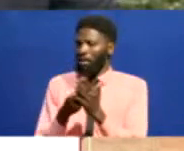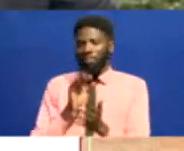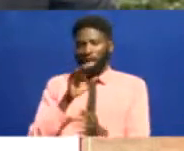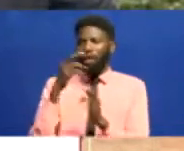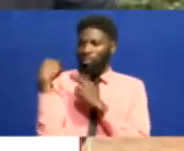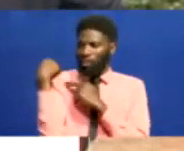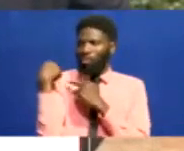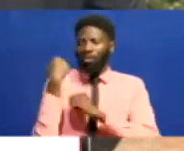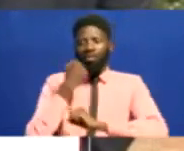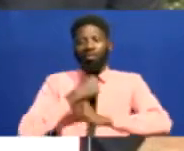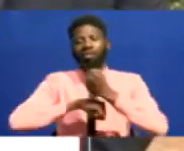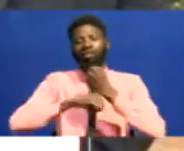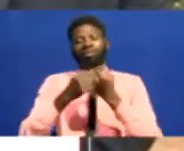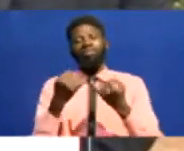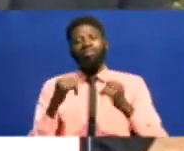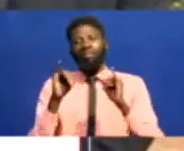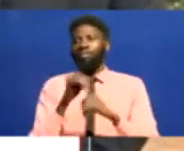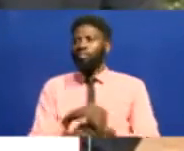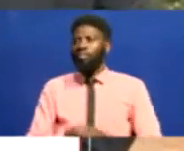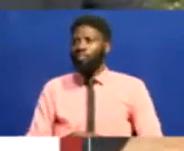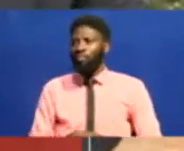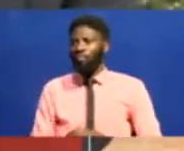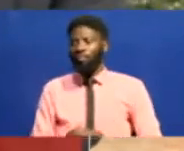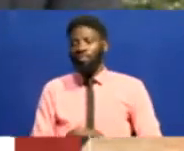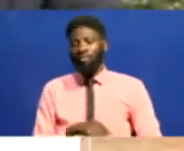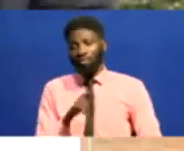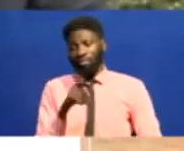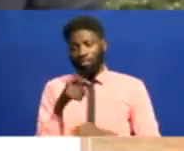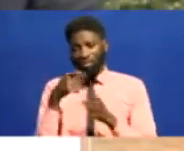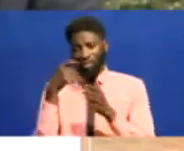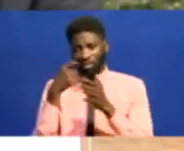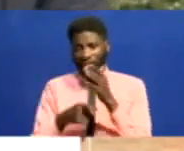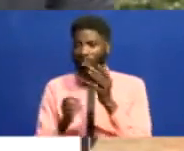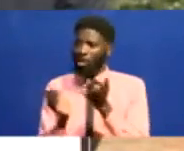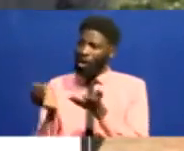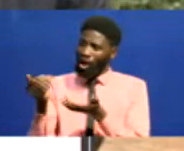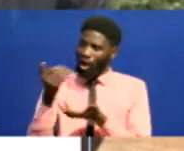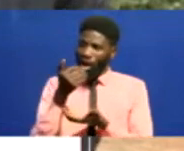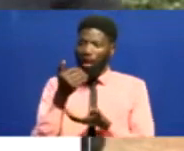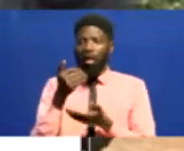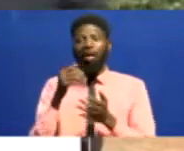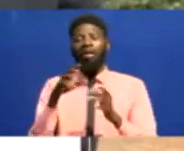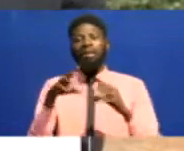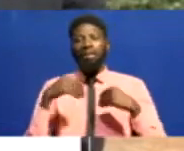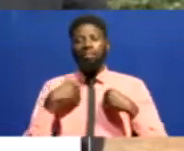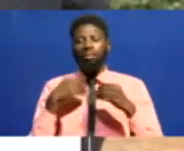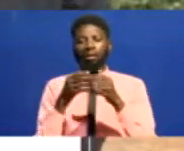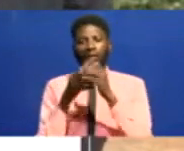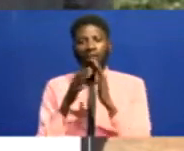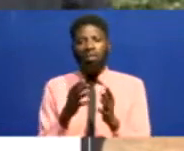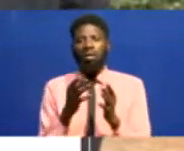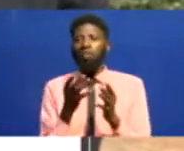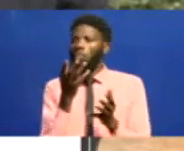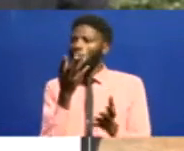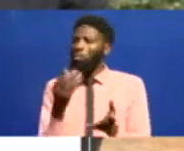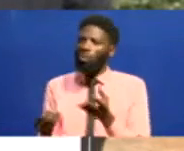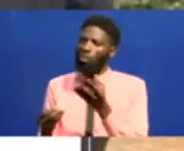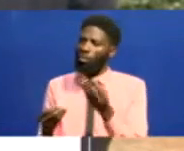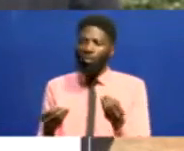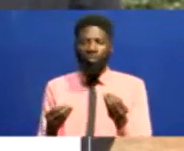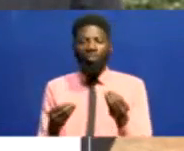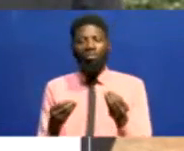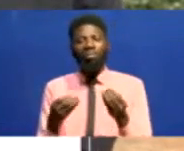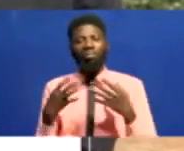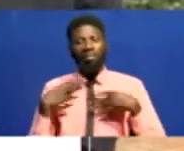koti unaokota, tunakuomba usikubali iende mifuko ya vinara, usikubali iende mifuko ya